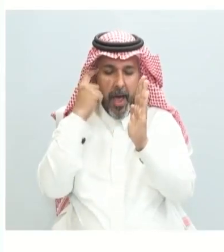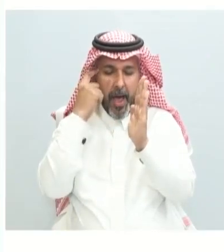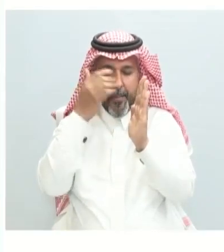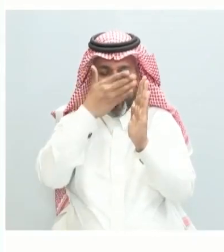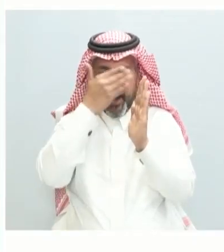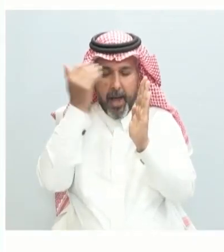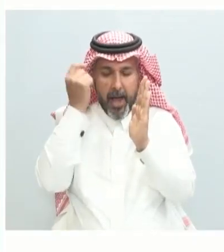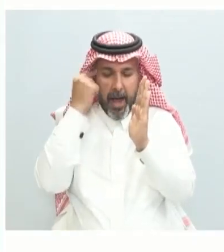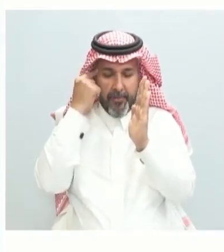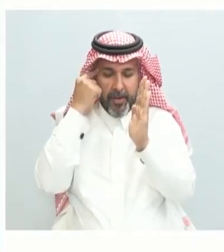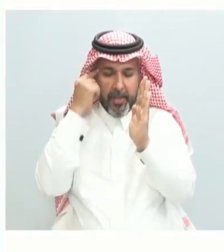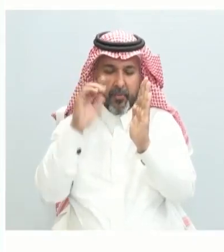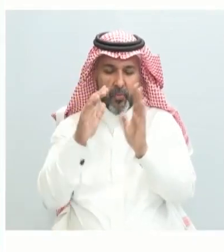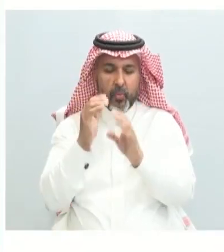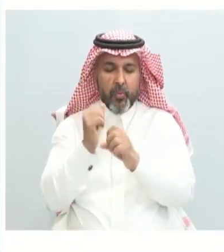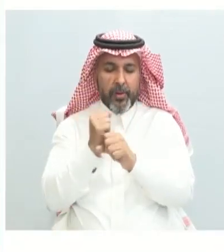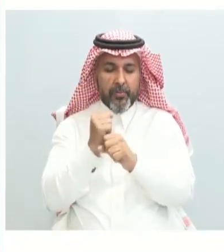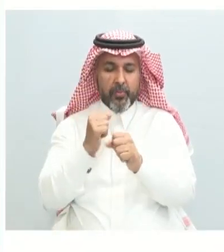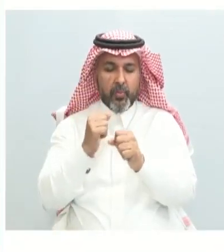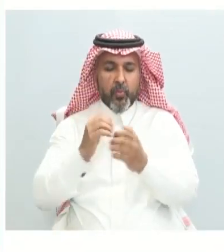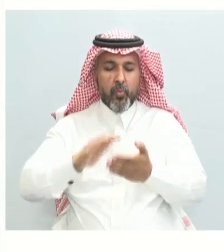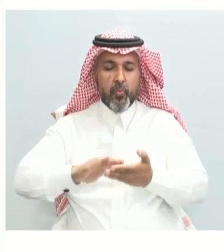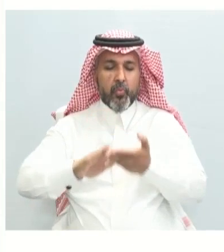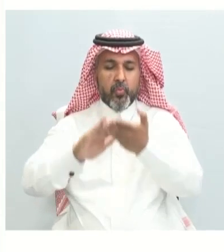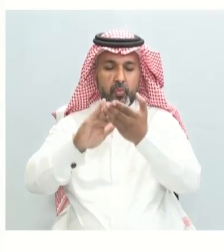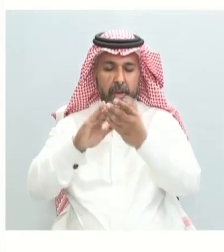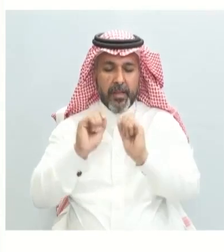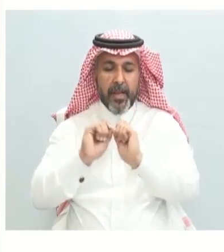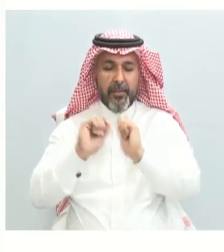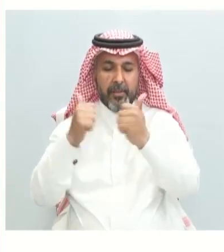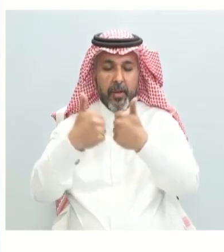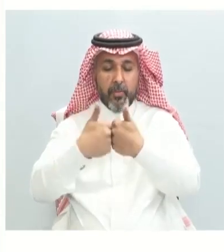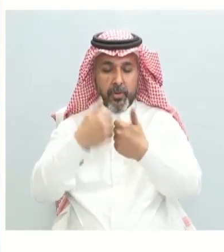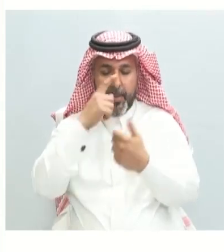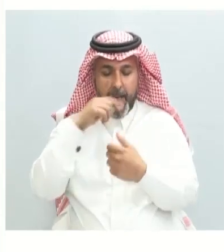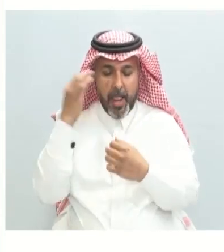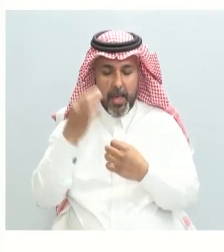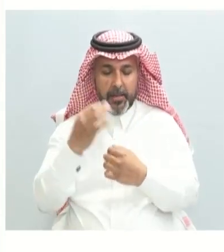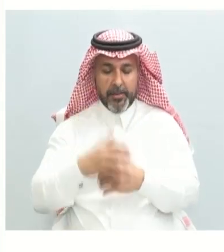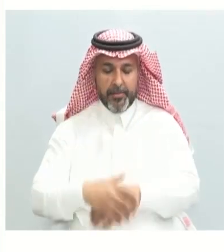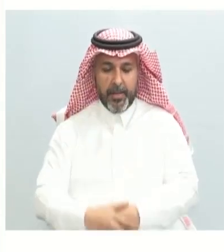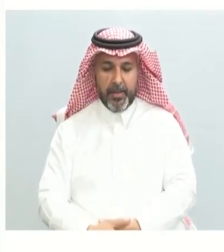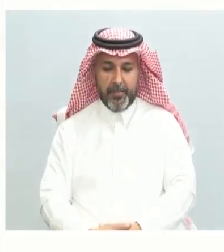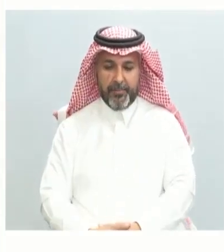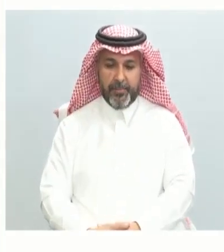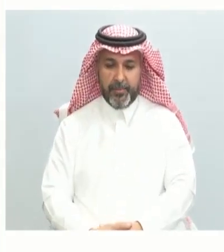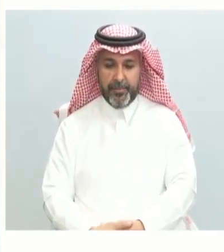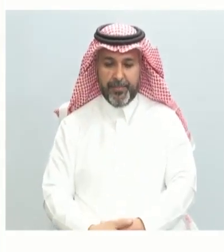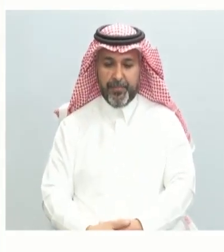في مجتمعه طوال سنوات حياته له حقوق